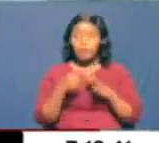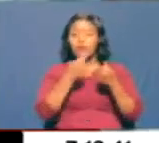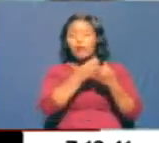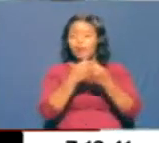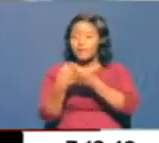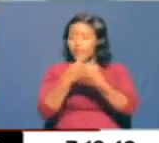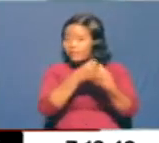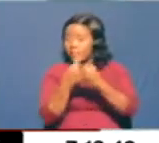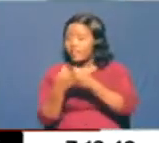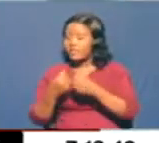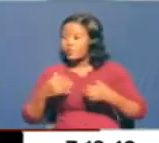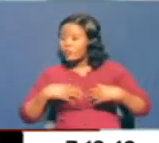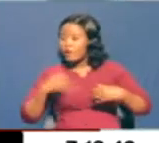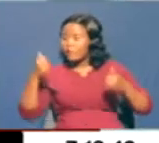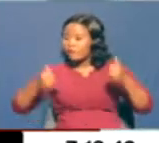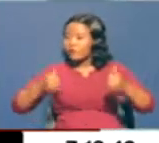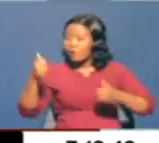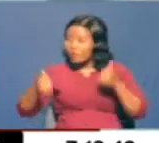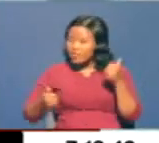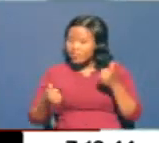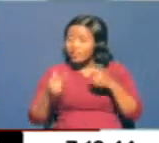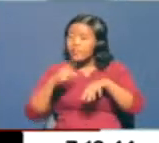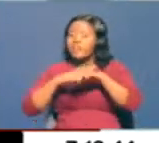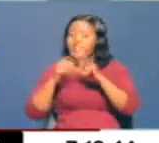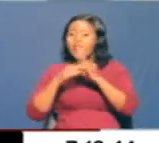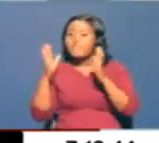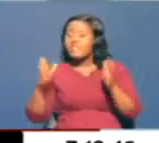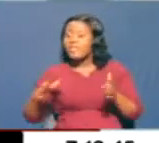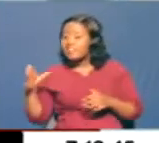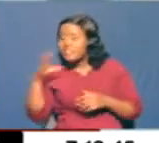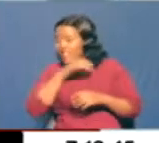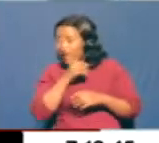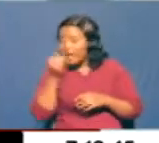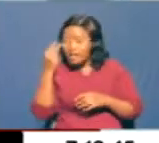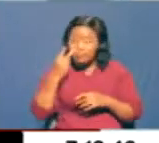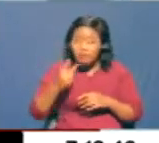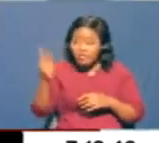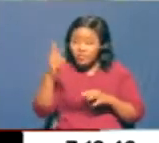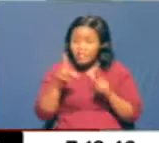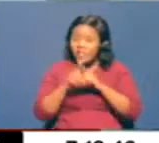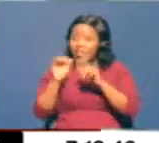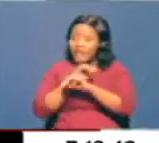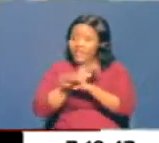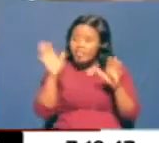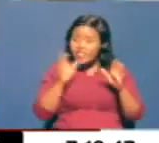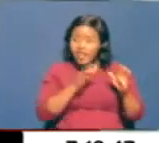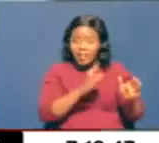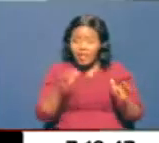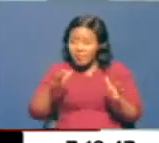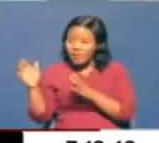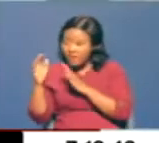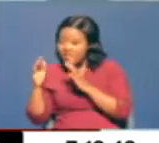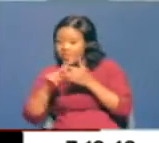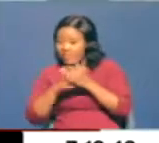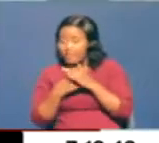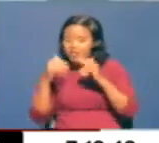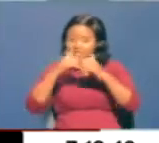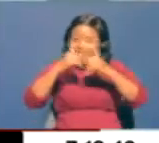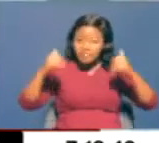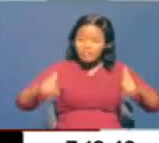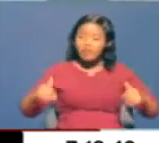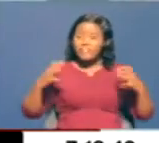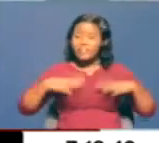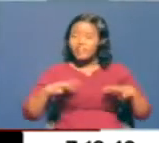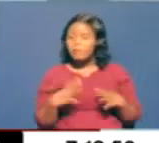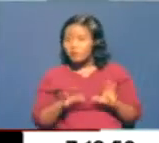is that when leaders lack vision and a clear plan to sell to the people, they start dividing the people. Na wanauza fitina na viti ya